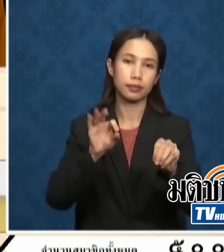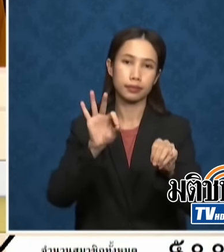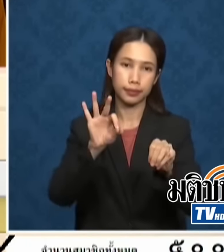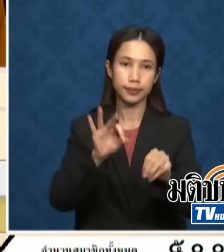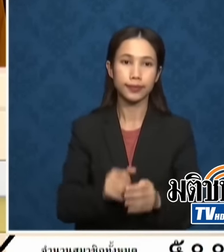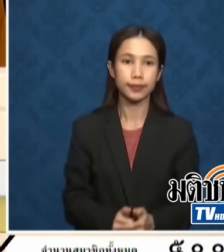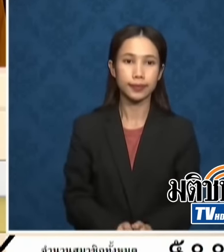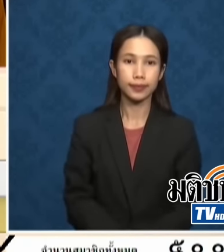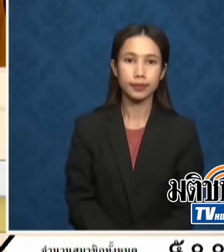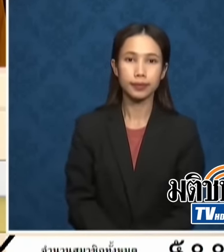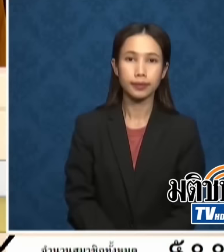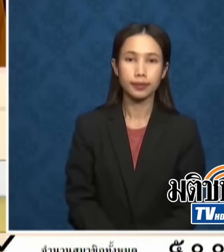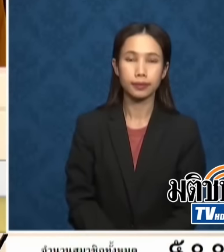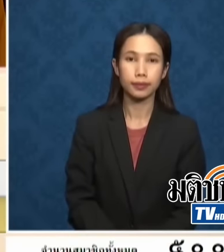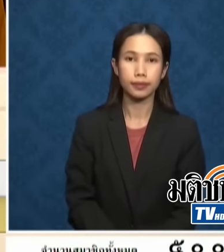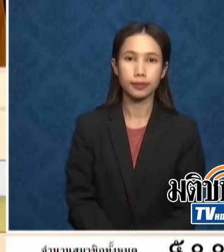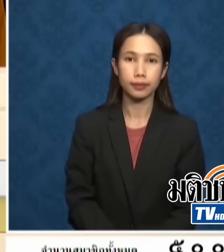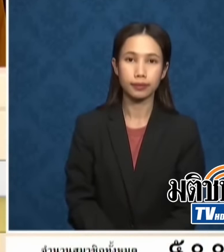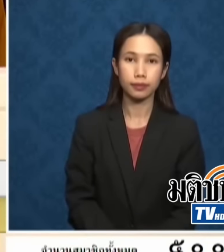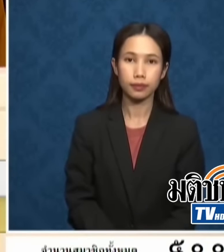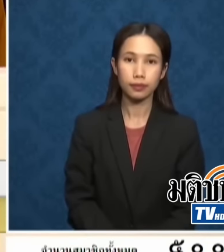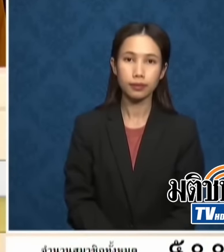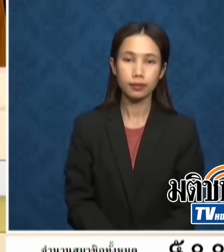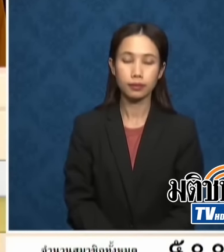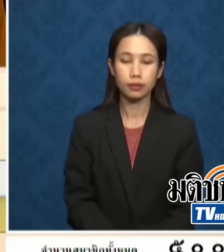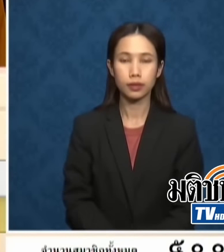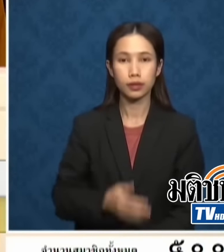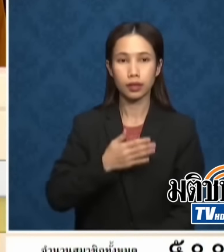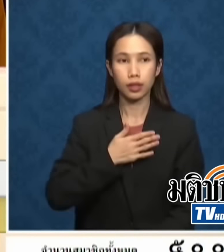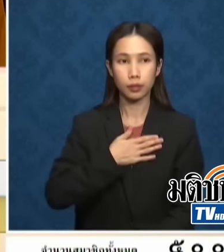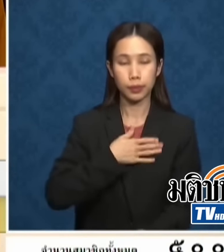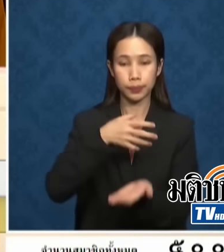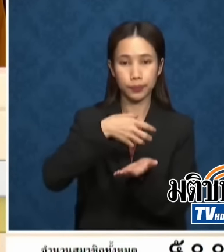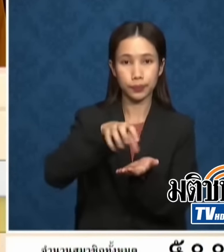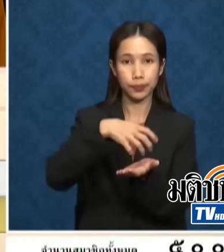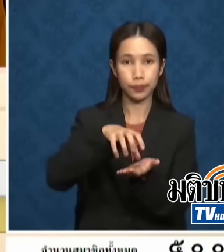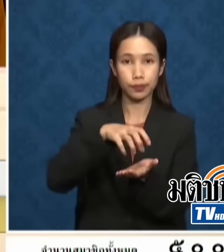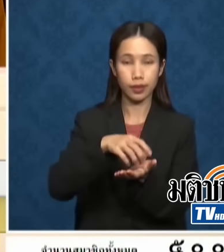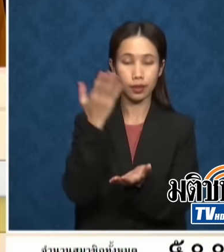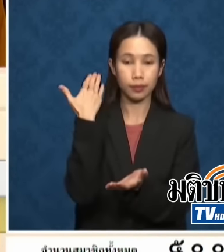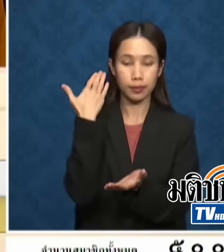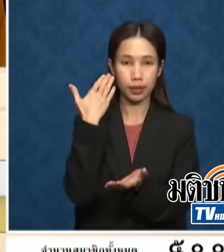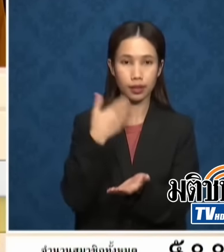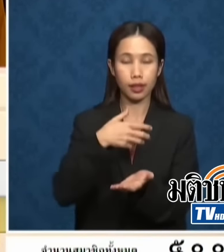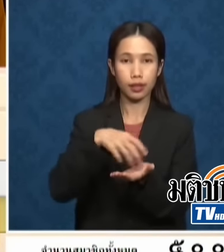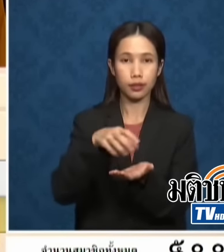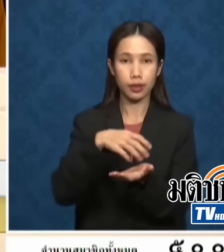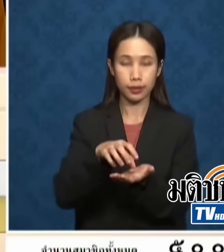29ดังนั้นตามที่ผมได้รายงานต่อท่านประธานพอสังเข